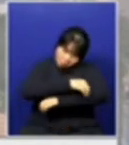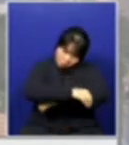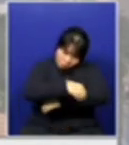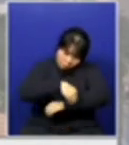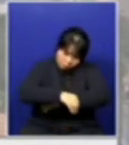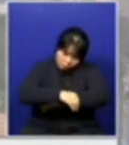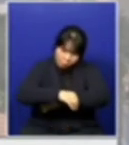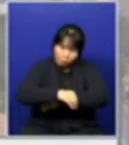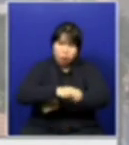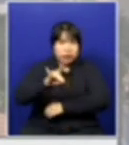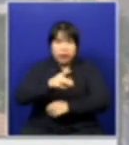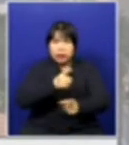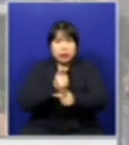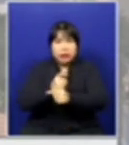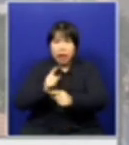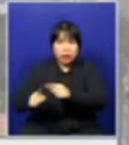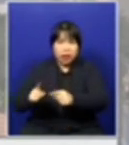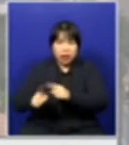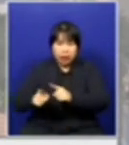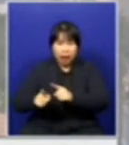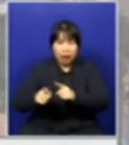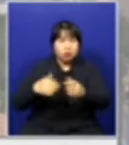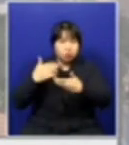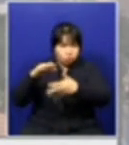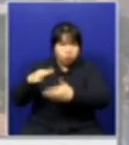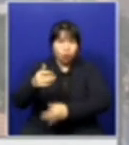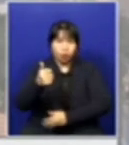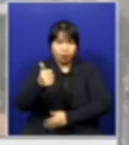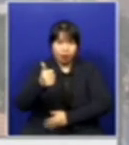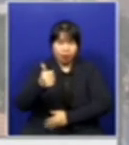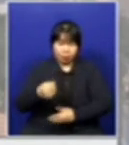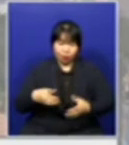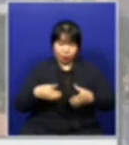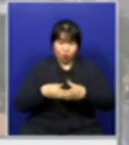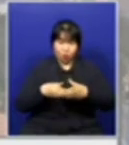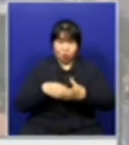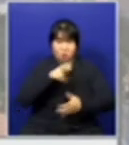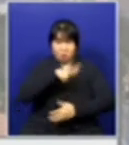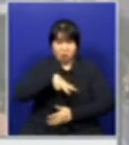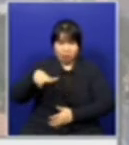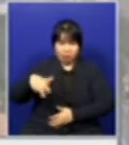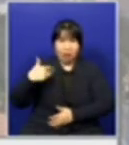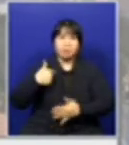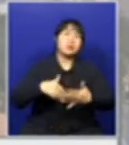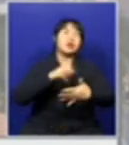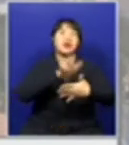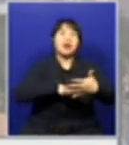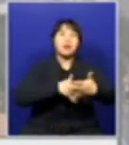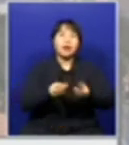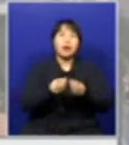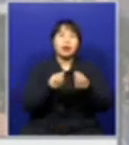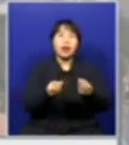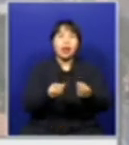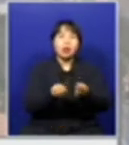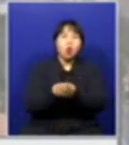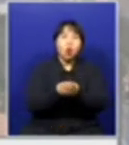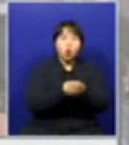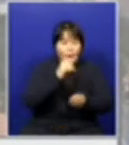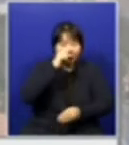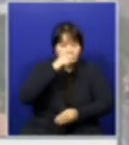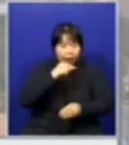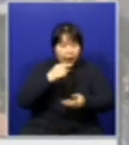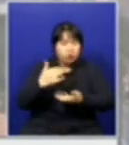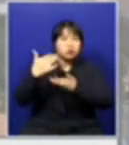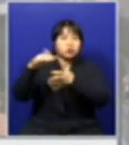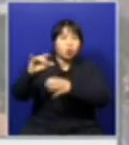ภัยสู่ตลาดโลกพรรคเพื่อไทยเองนะคะเราก็เคยนำเสนอนโยบายครัวไทยสู่ครัวโลกเ